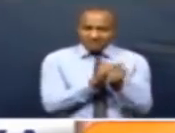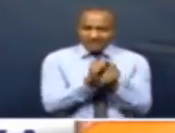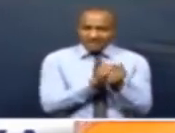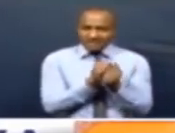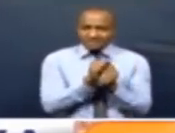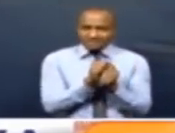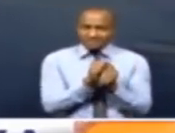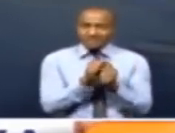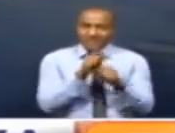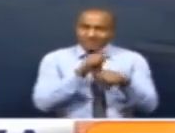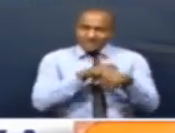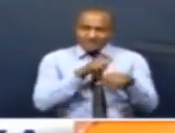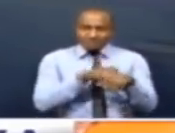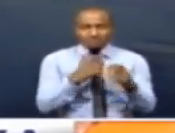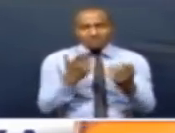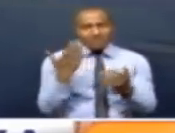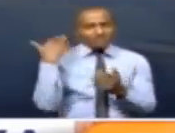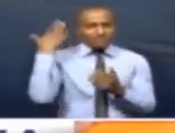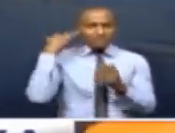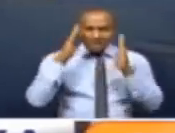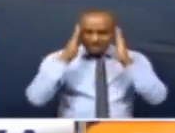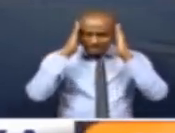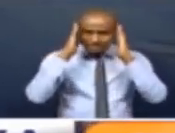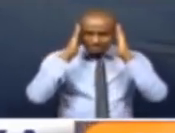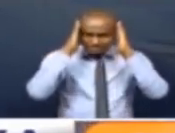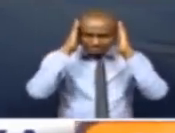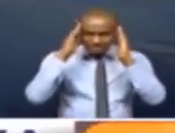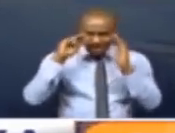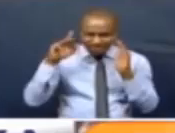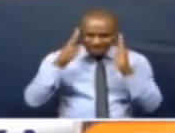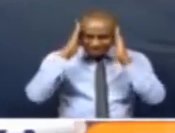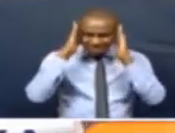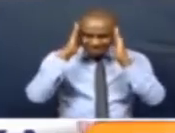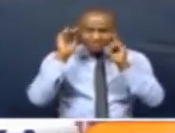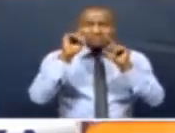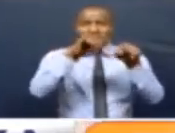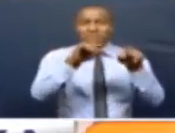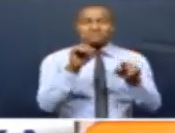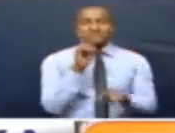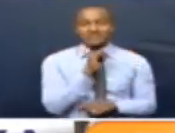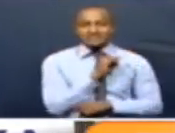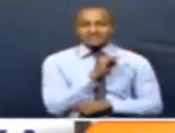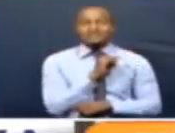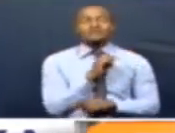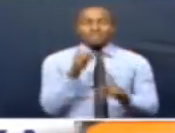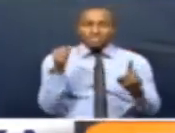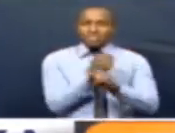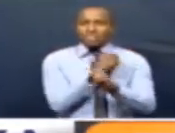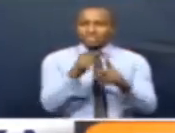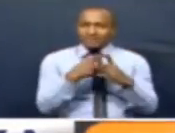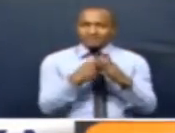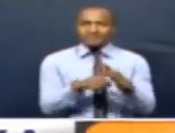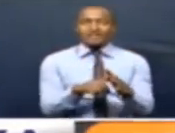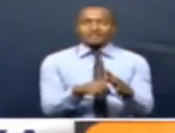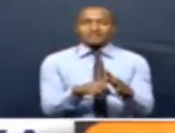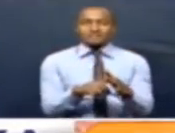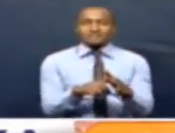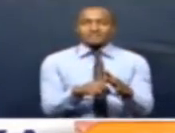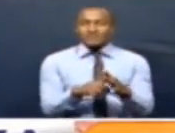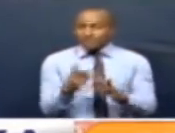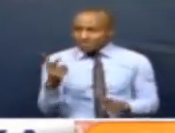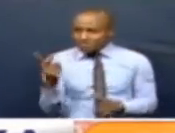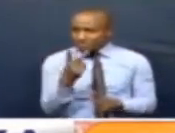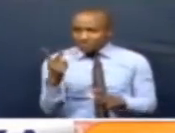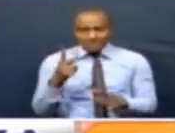hafla iliyokuwa imehudhuriwa na aliyekuwa mbunge wa zamani wa eneo hilo Ababu na Mwamba. Inadaiwa kwamba masaibu ya Wanjala yanatokana na uhasama wa kisiasa